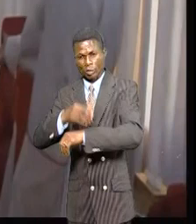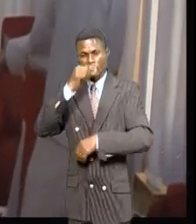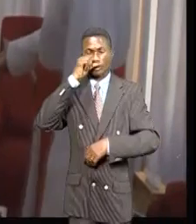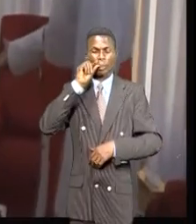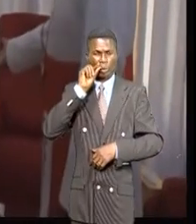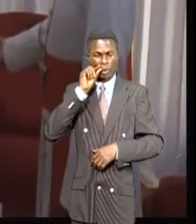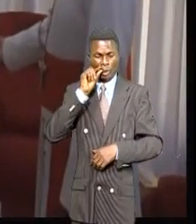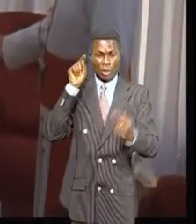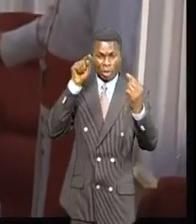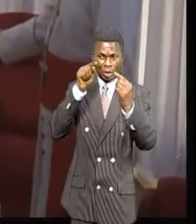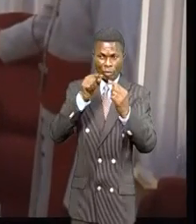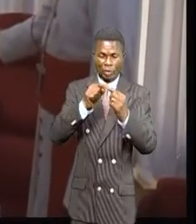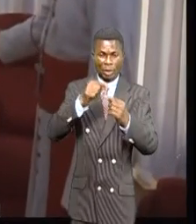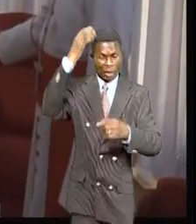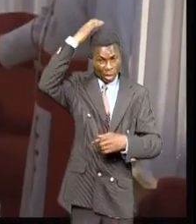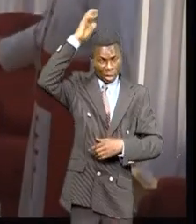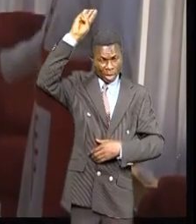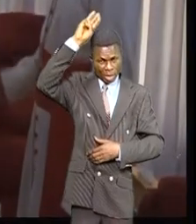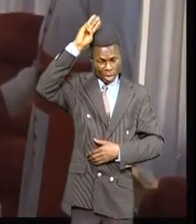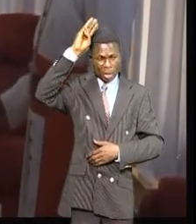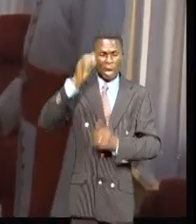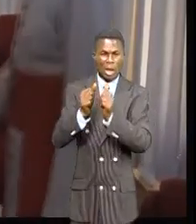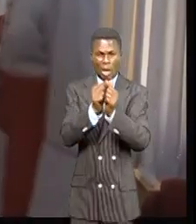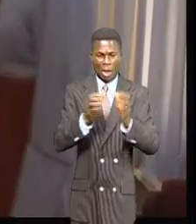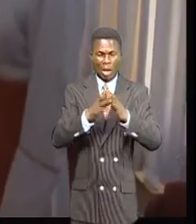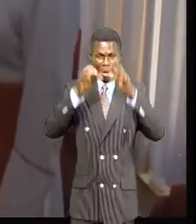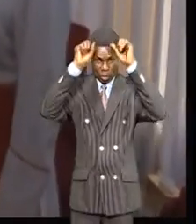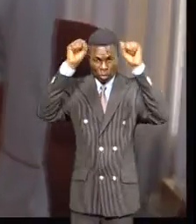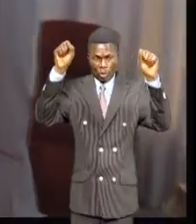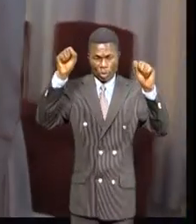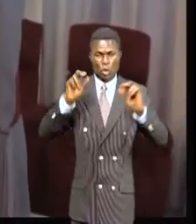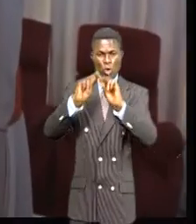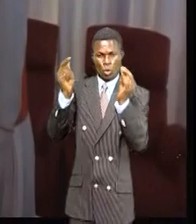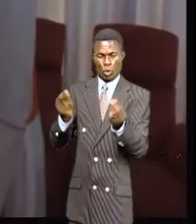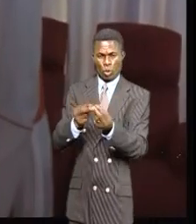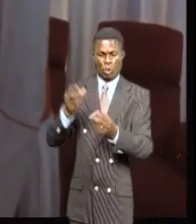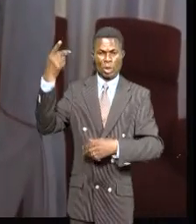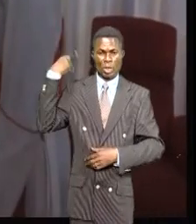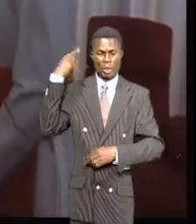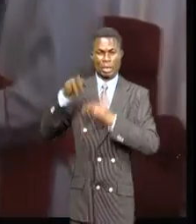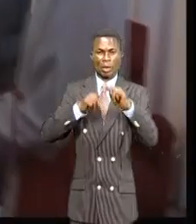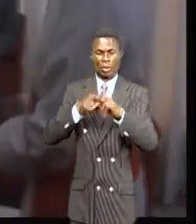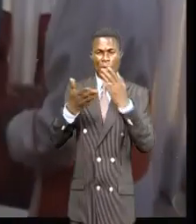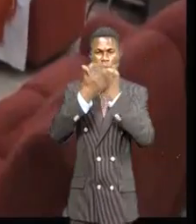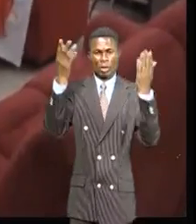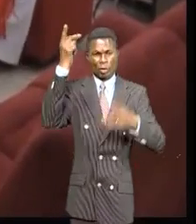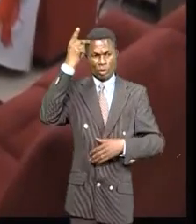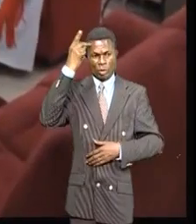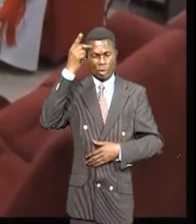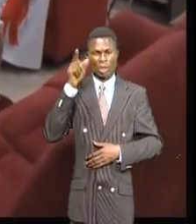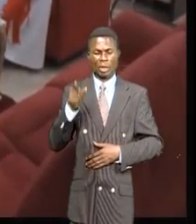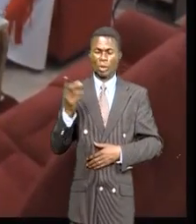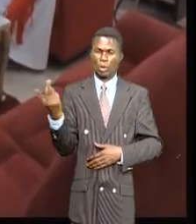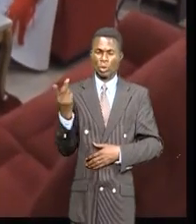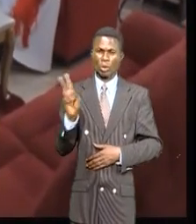nationale, Christophe Mbosso Kodiapwanga, qui était accompagné du président du caucus des élus nationaux de la vie de Kinshasa, Godard